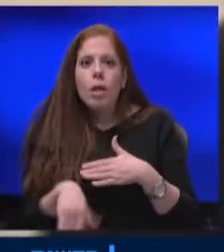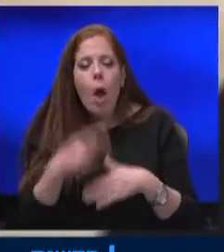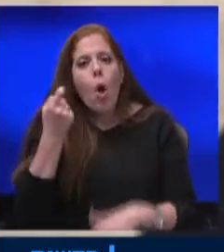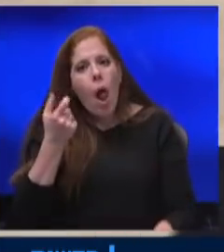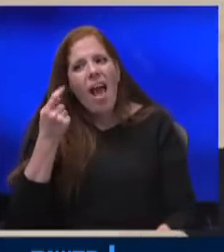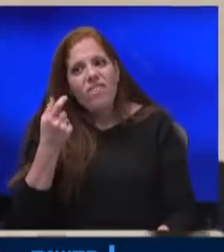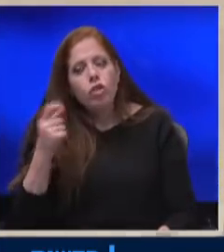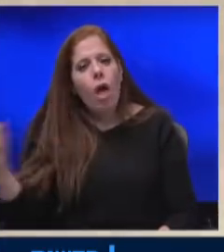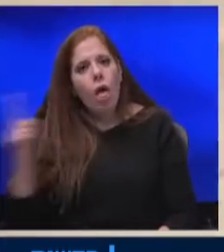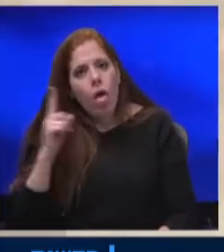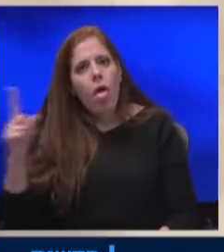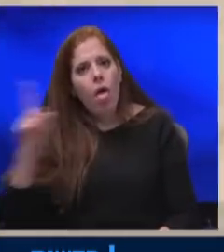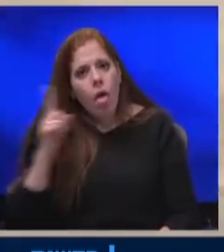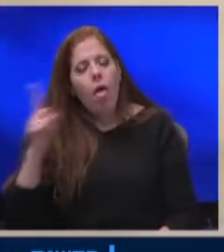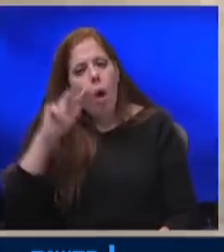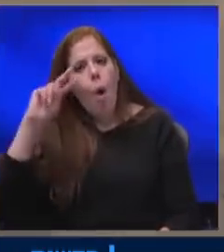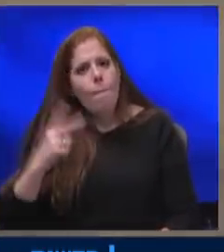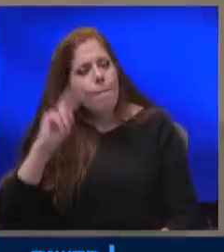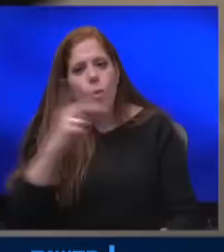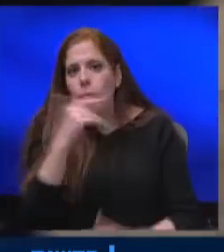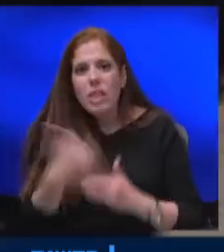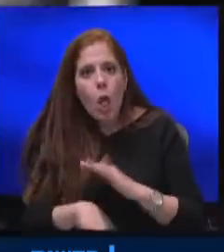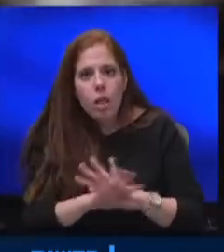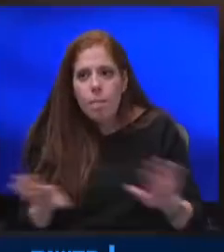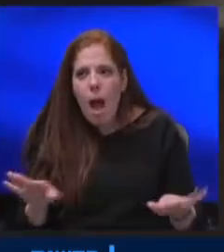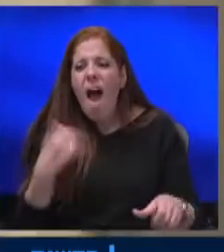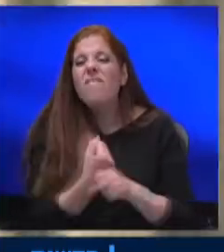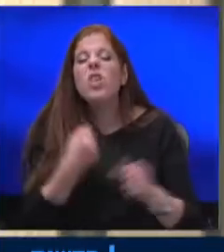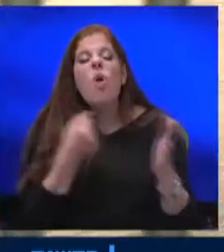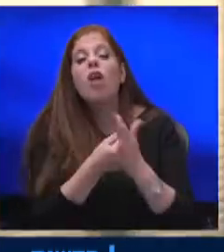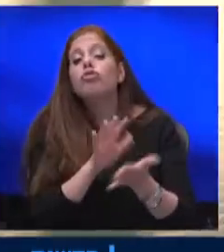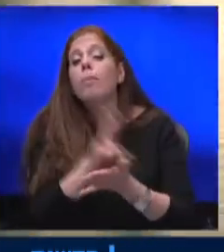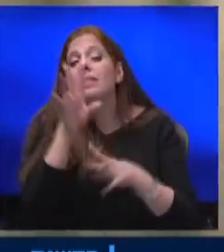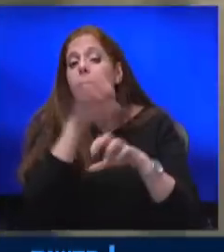שעה, עוד פעם ועוד פעם, וזה לא הסתיים, עבדנו אז עד 12 בלילה.